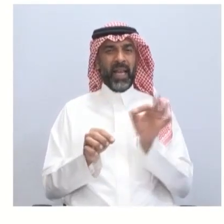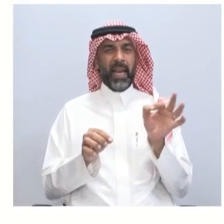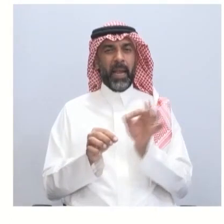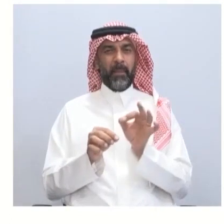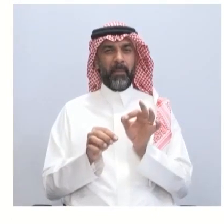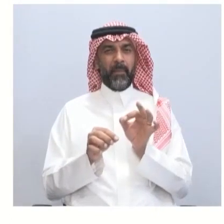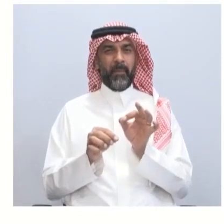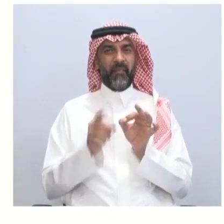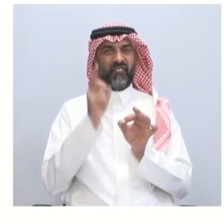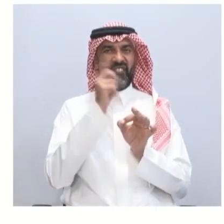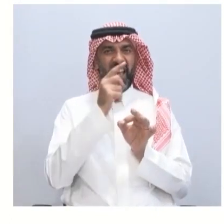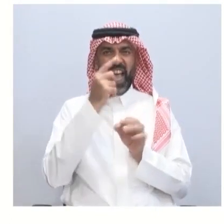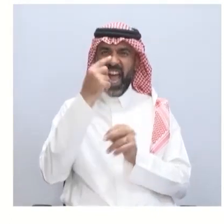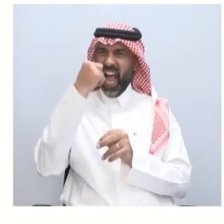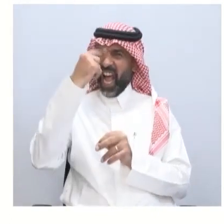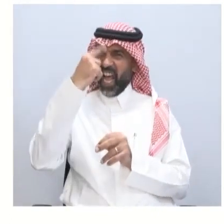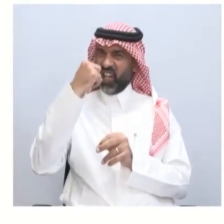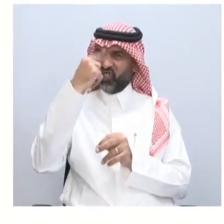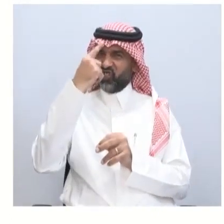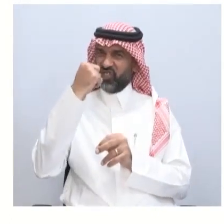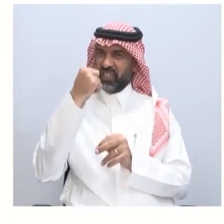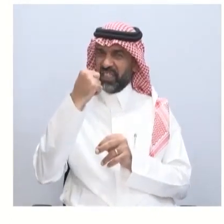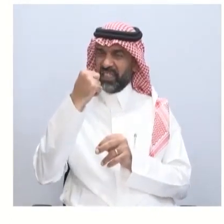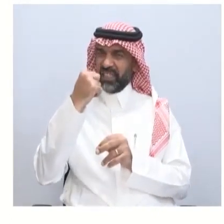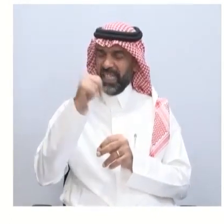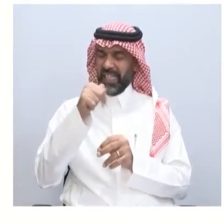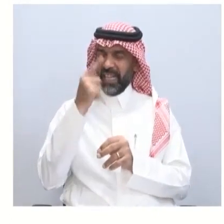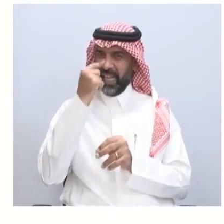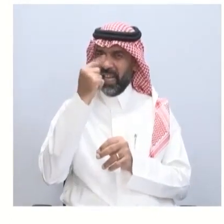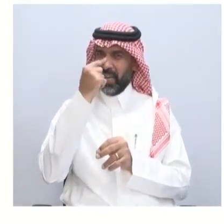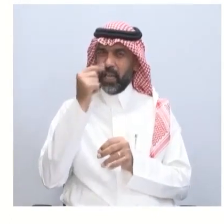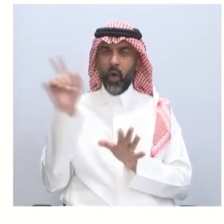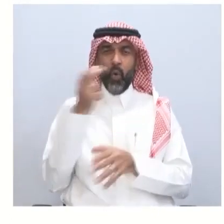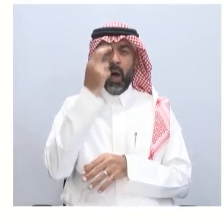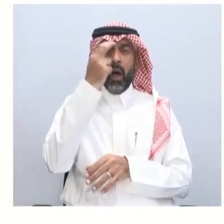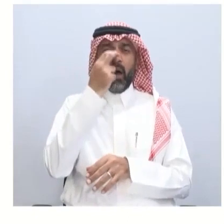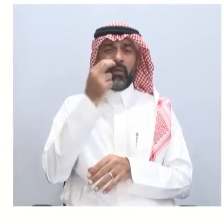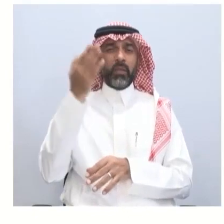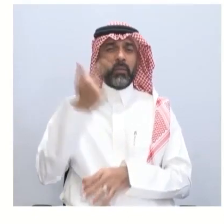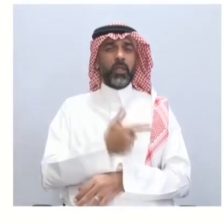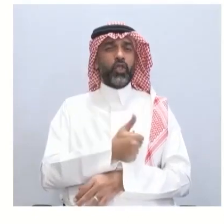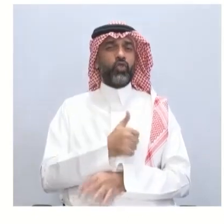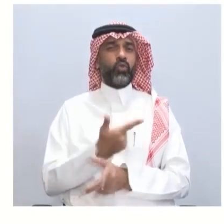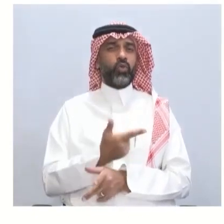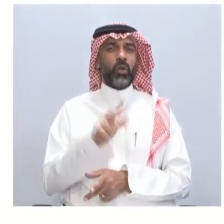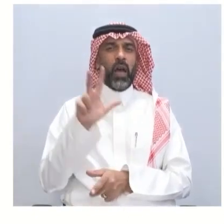في الخرج حاليا او ما كانت تسمى قديما